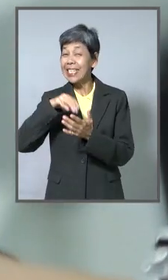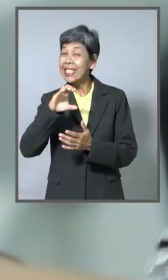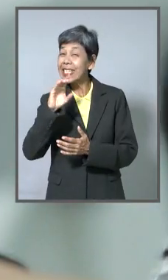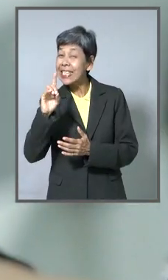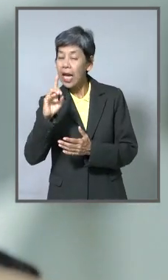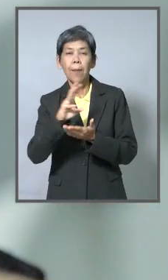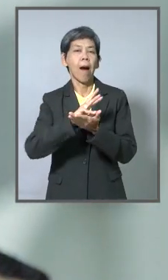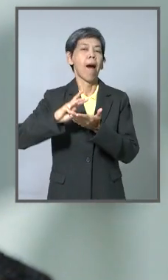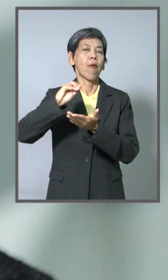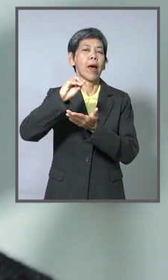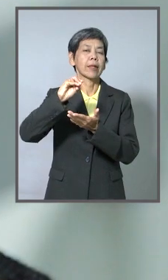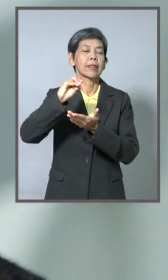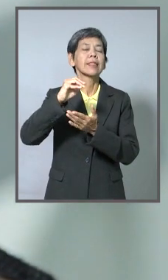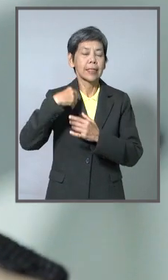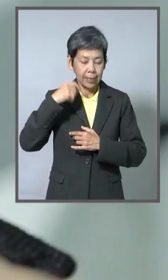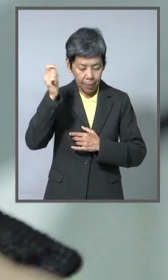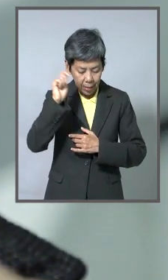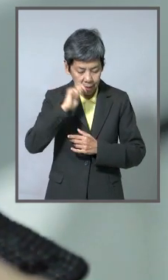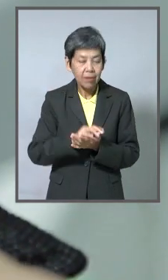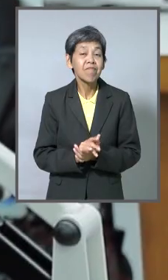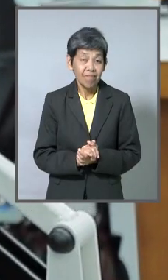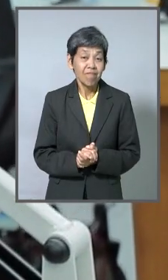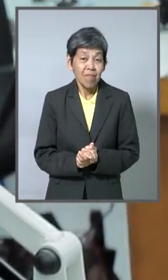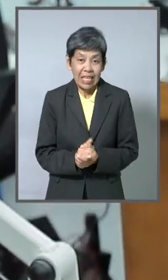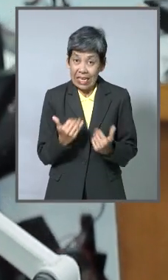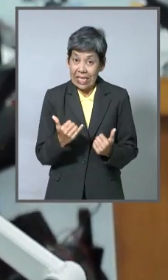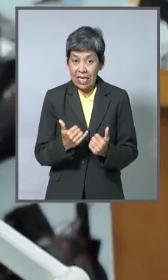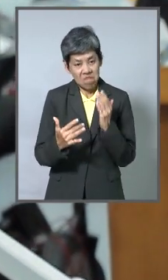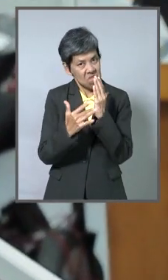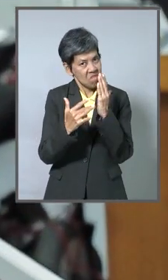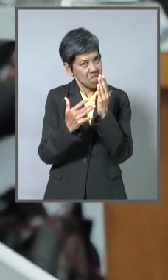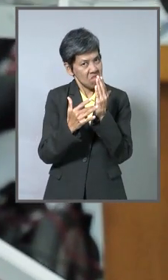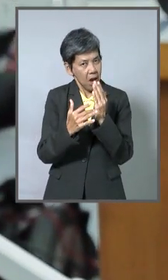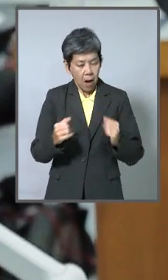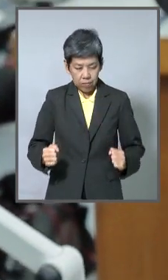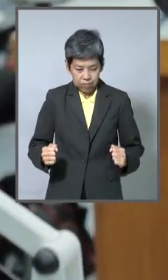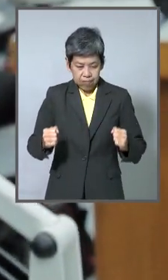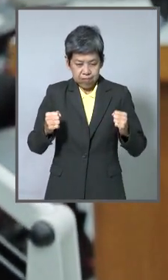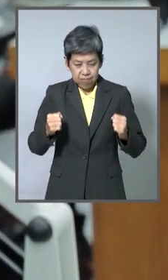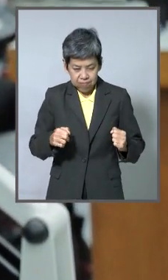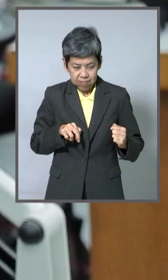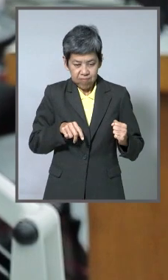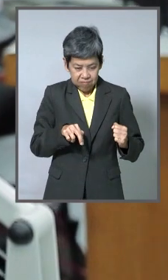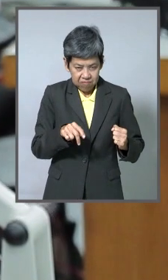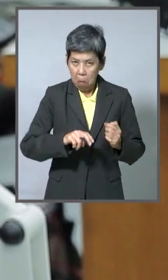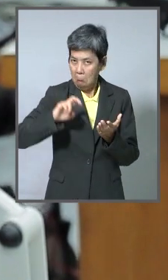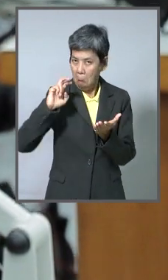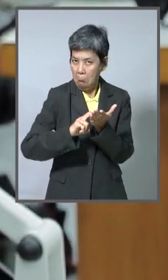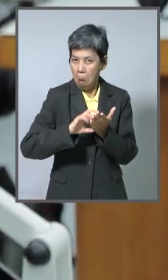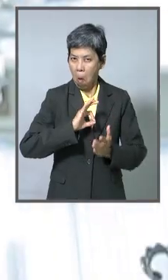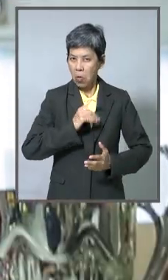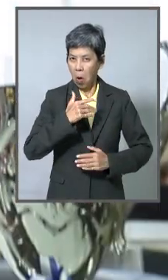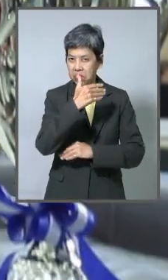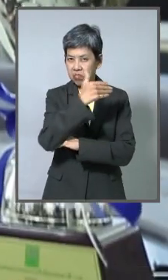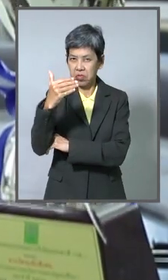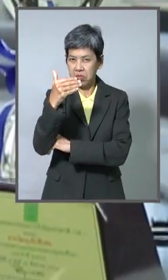Square คณะวิศวกรรมศาสตร์มหาวิทยาลัยธรรมศาสตร์บอกได้เลยนะคะว่านวัตกรรมชิ้นนี้นั้นการันตีด้